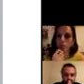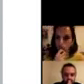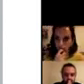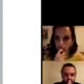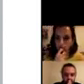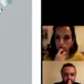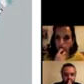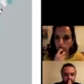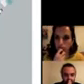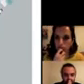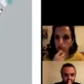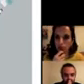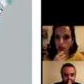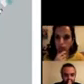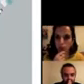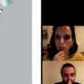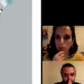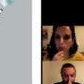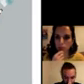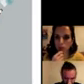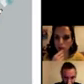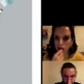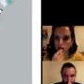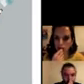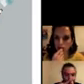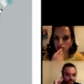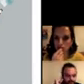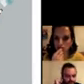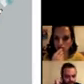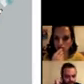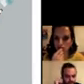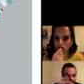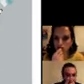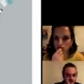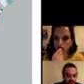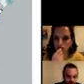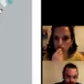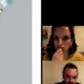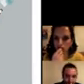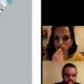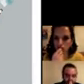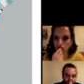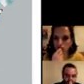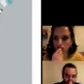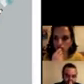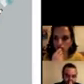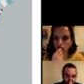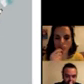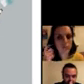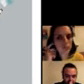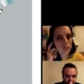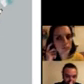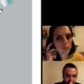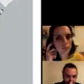zemin şeyini görebiliyoruz. Şimdi bunlar yapılan kentsel öğe işaretlemelerinin mekan içerisinde tekil